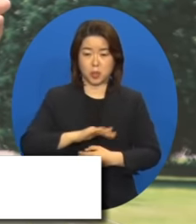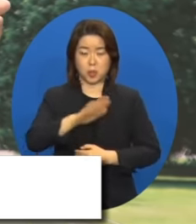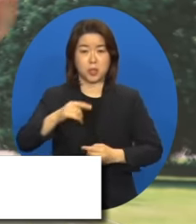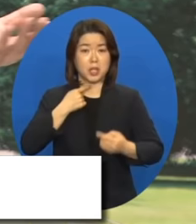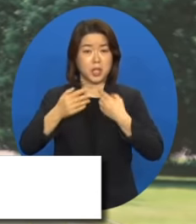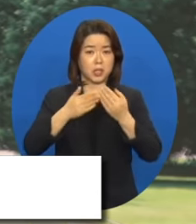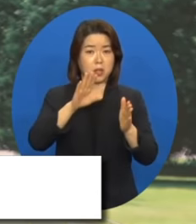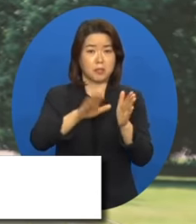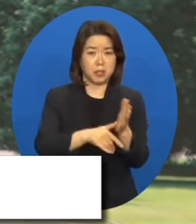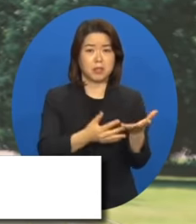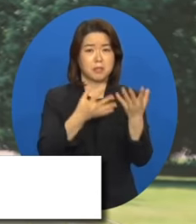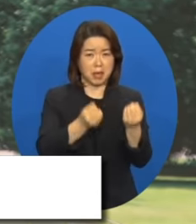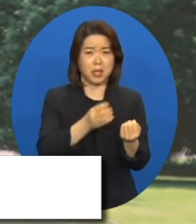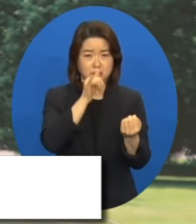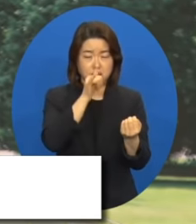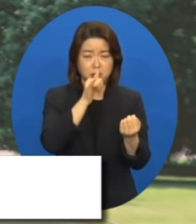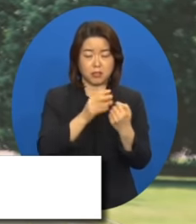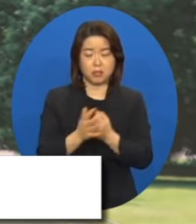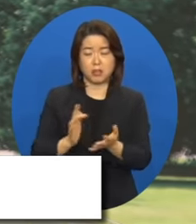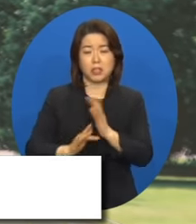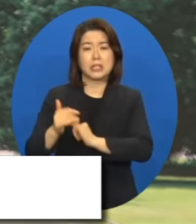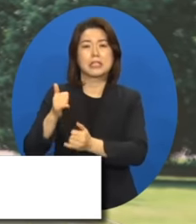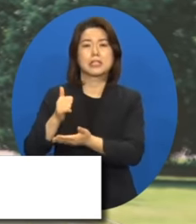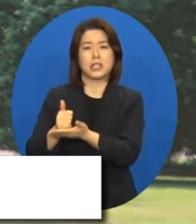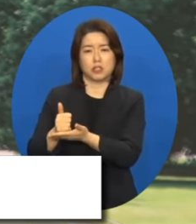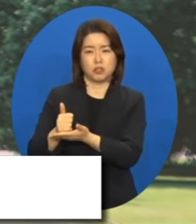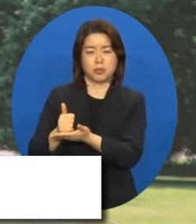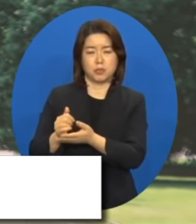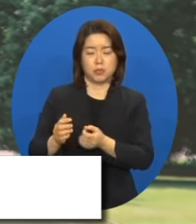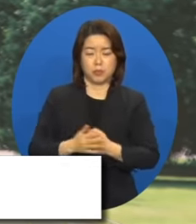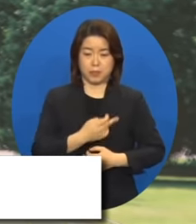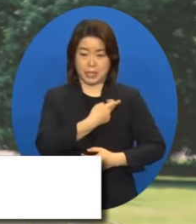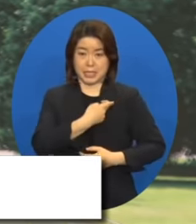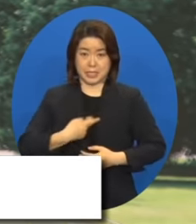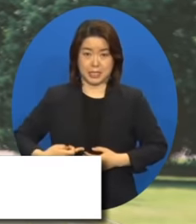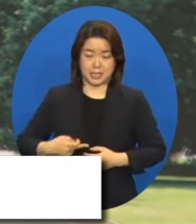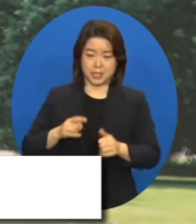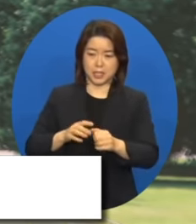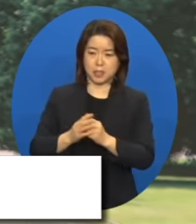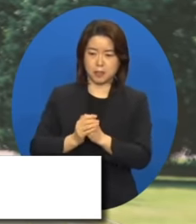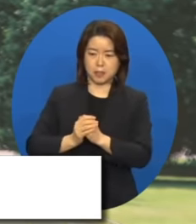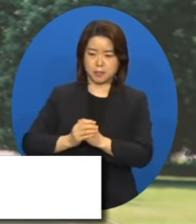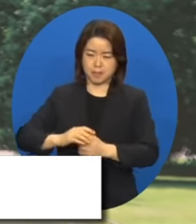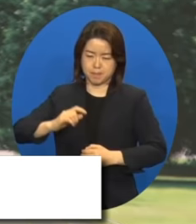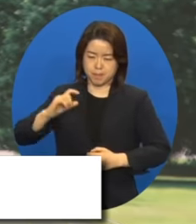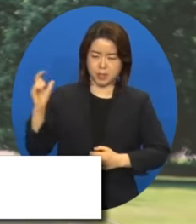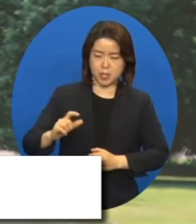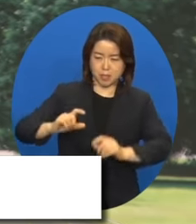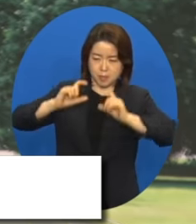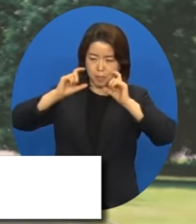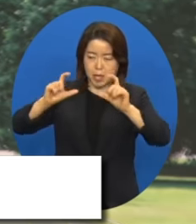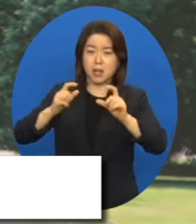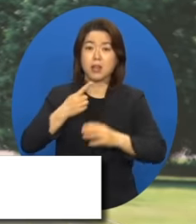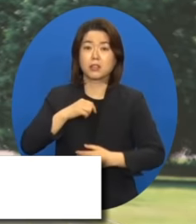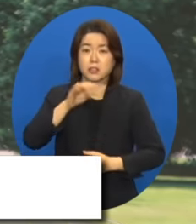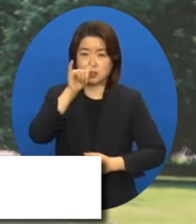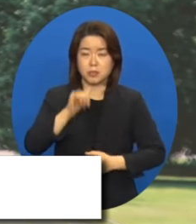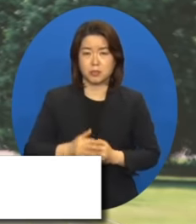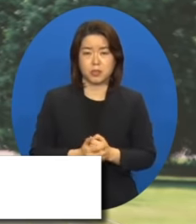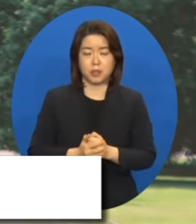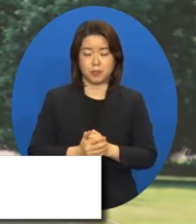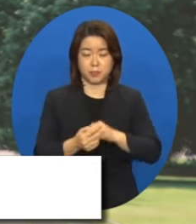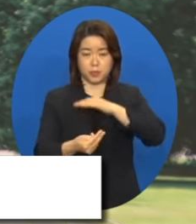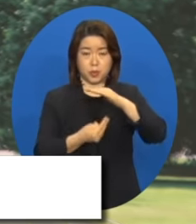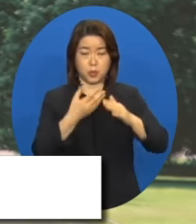경험할 때가 많잖아요. 예수님께서도 제자들에게 아주 폭탄 선언을 하신 적이 있습니다.